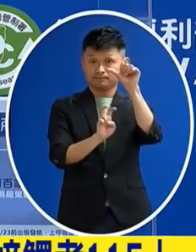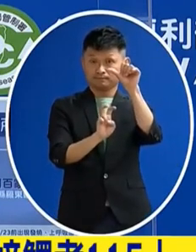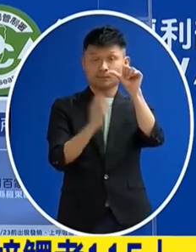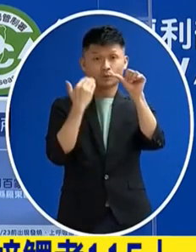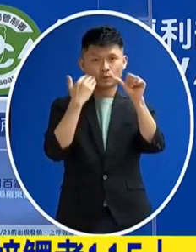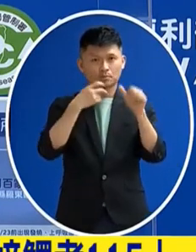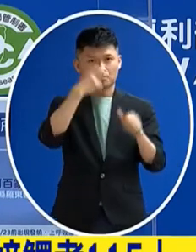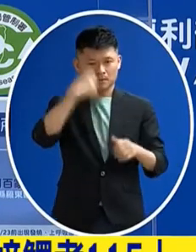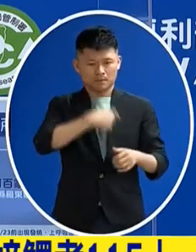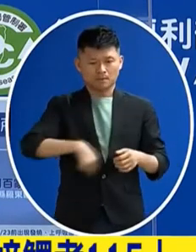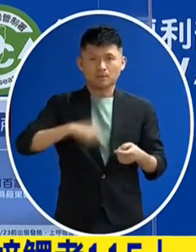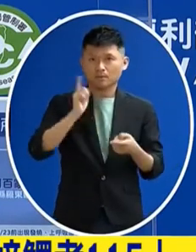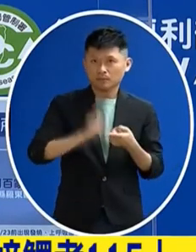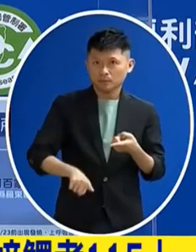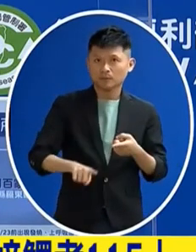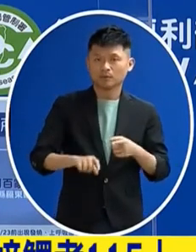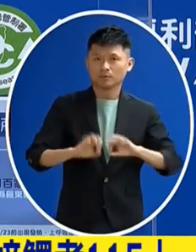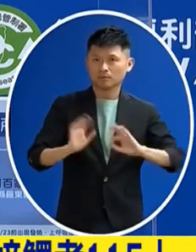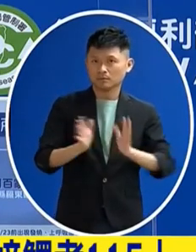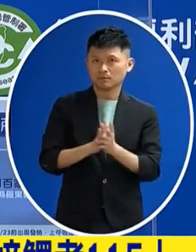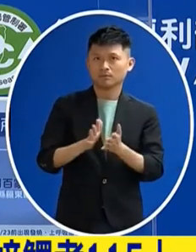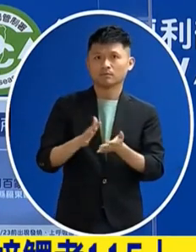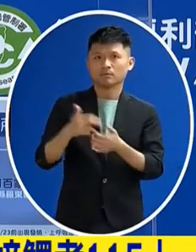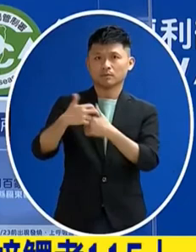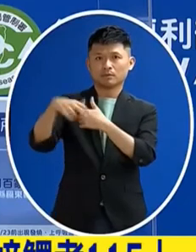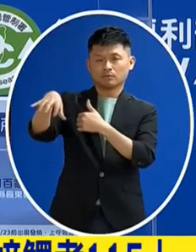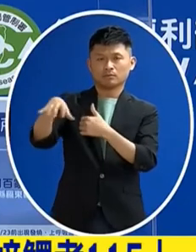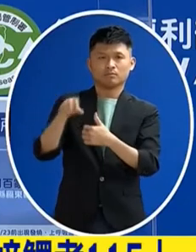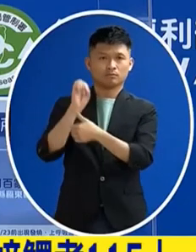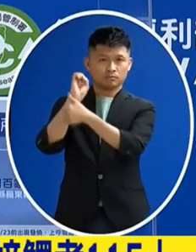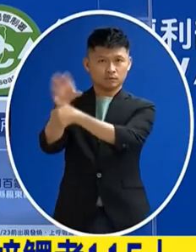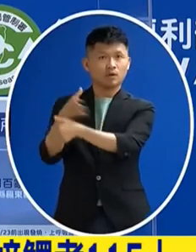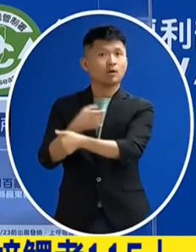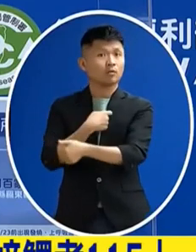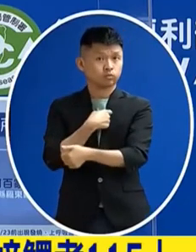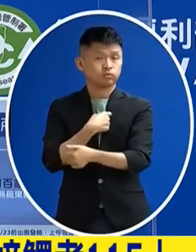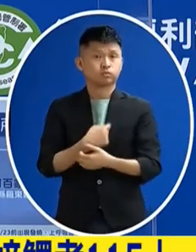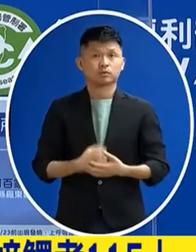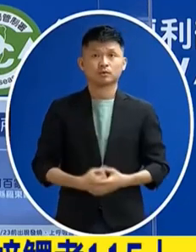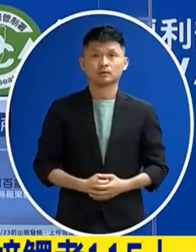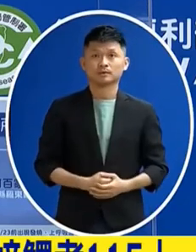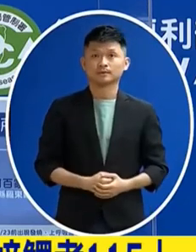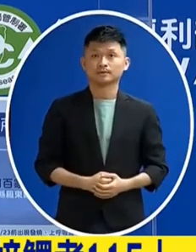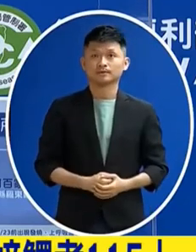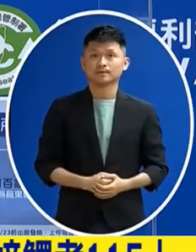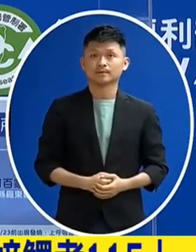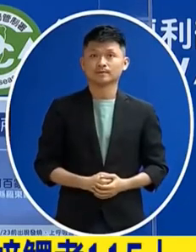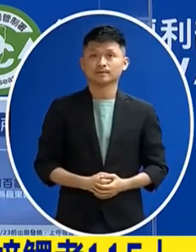关的情况哈，都要跟卫生单位来做一个通报哈。